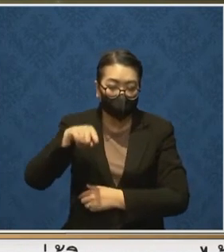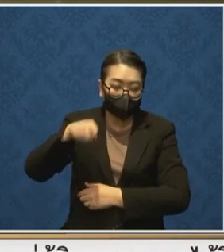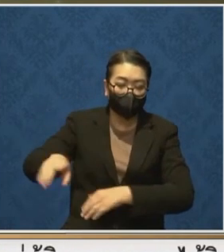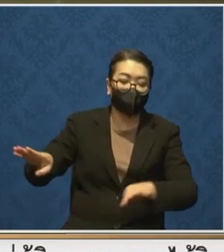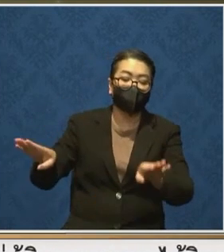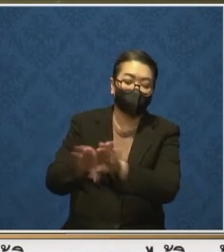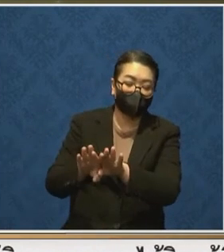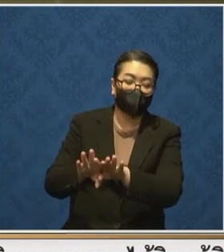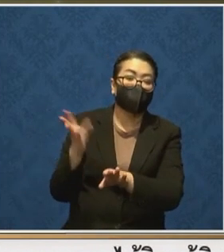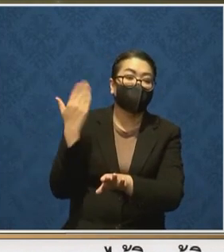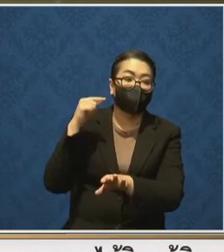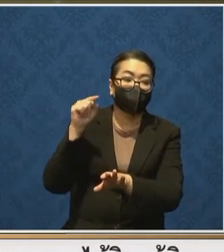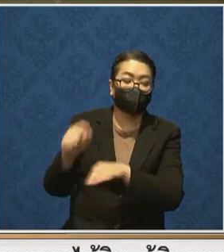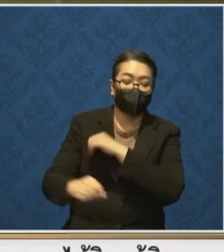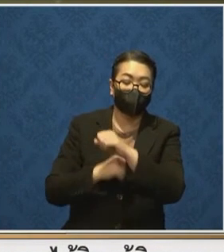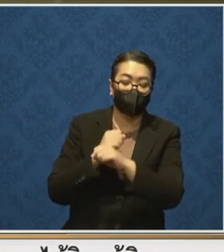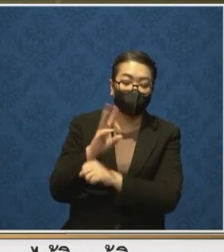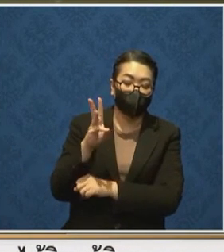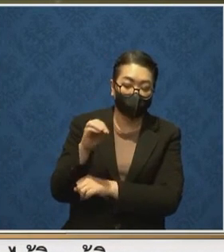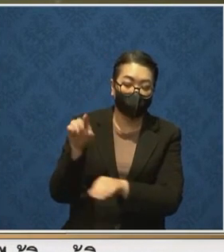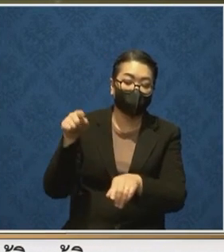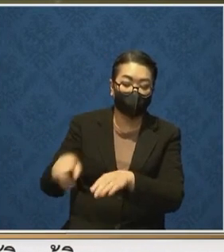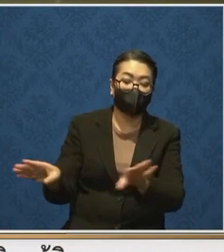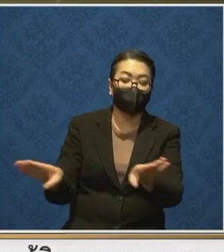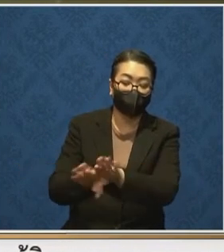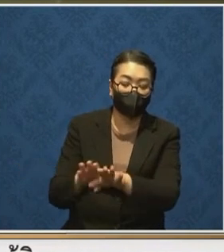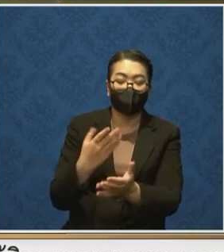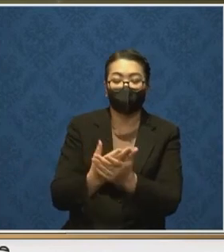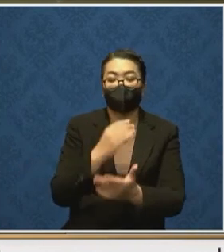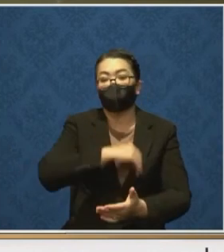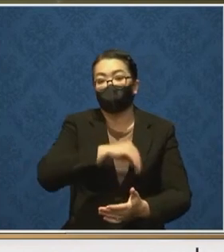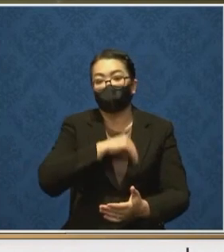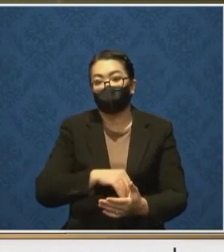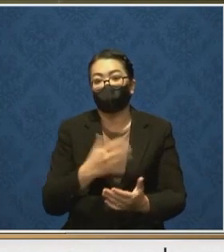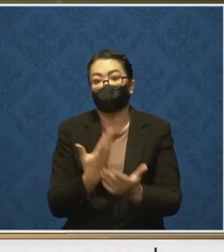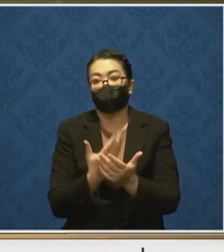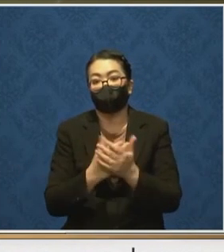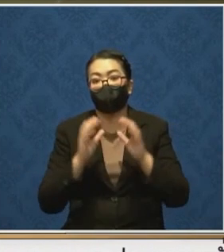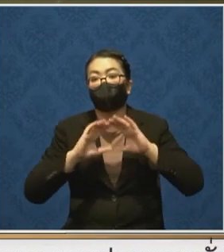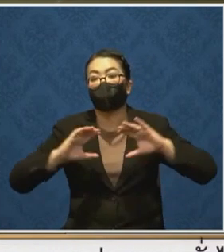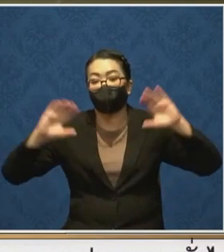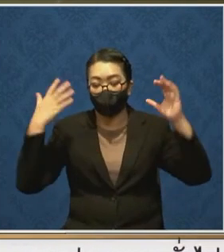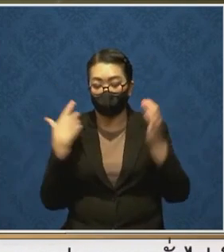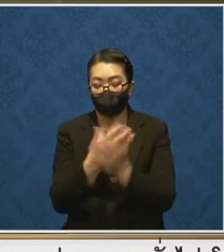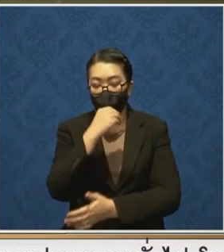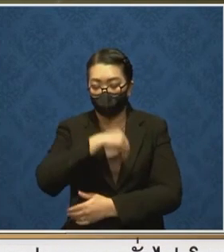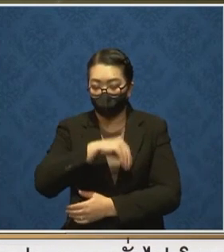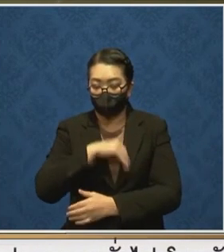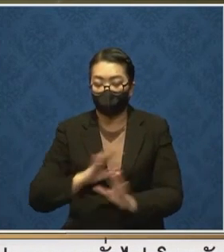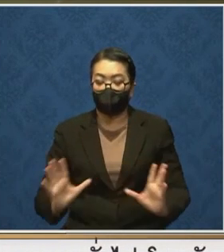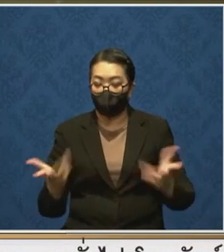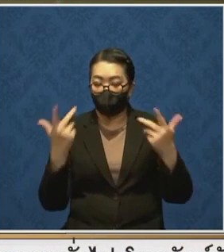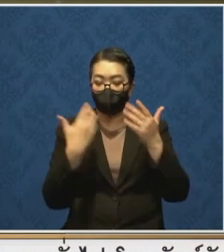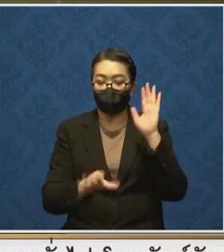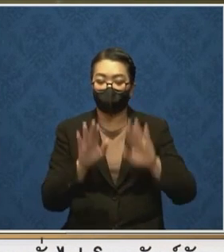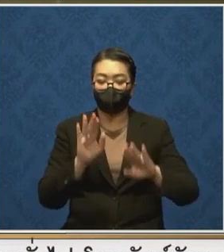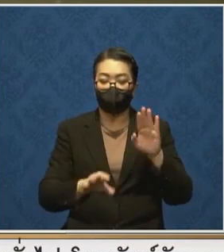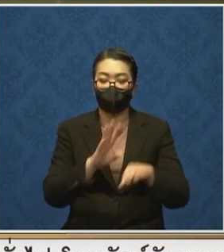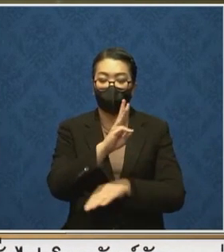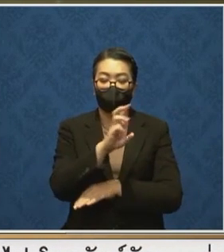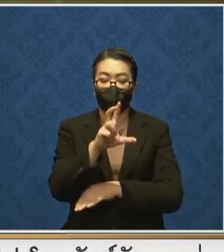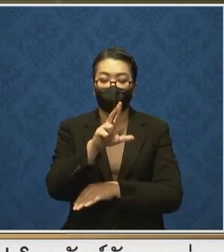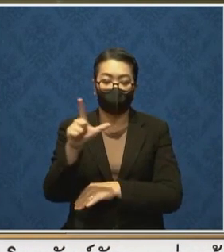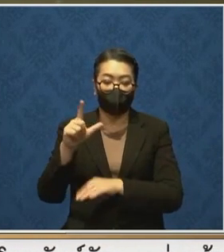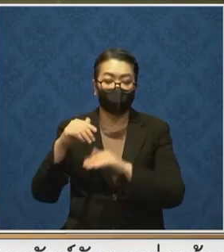นปี 2560 ถึประจุบันคิดเป็รายได้รัดที่หายไปประมาณ 600 ล้านบาทต่ปีค่ะ